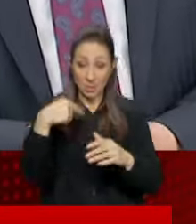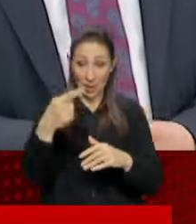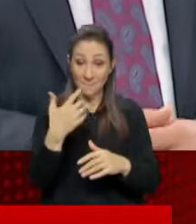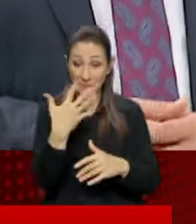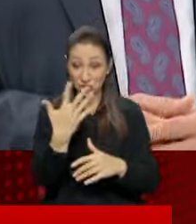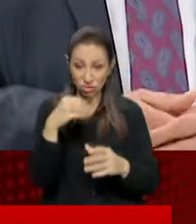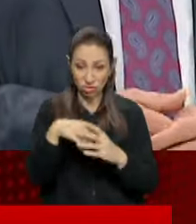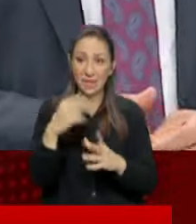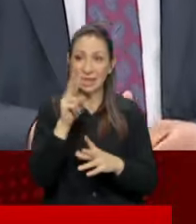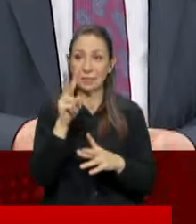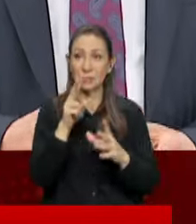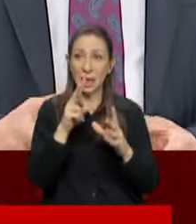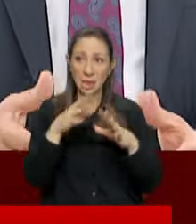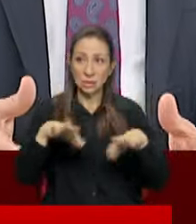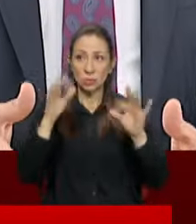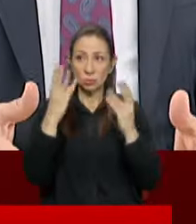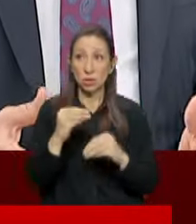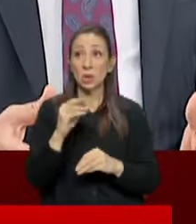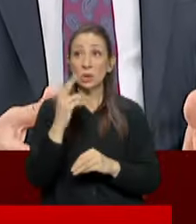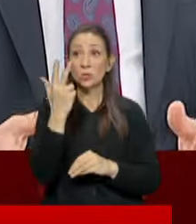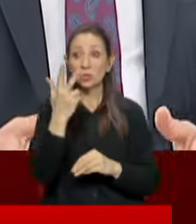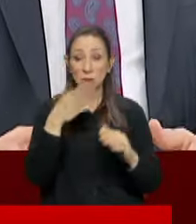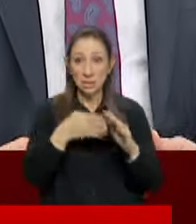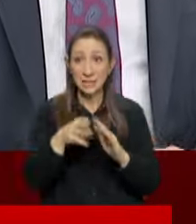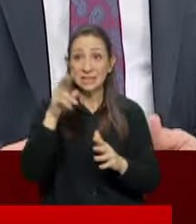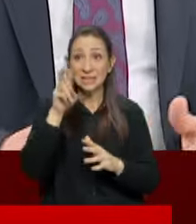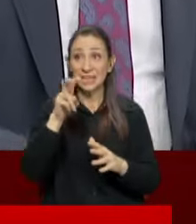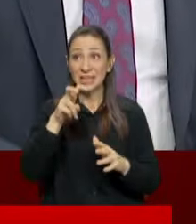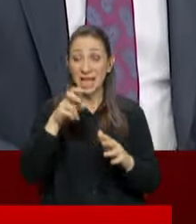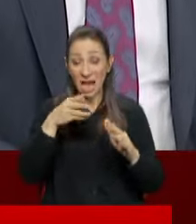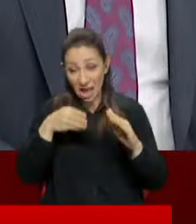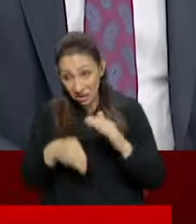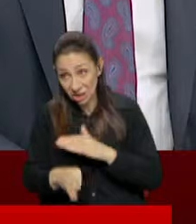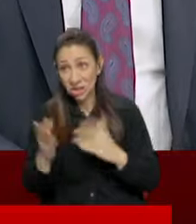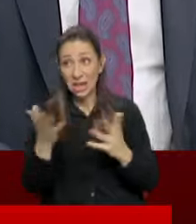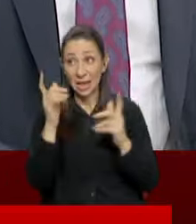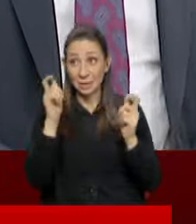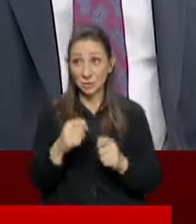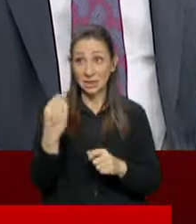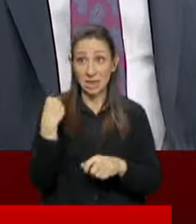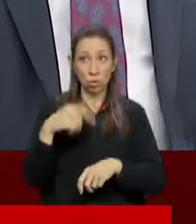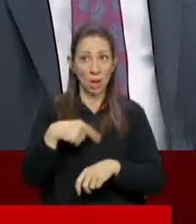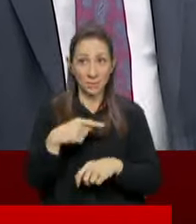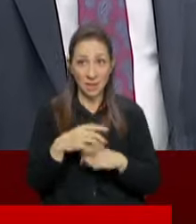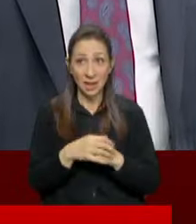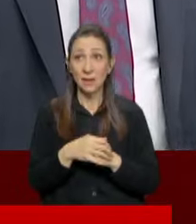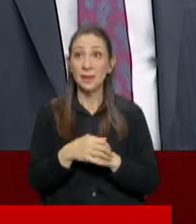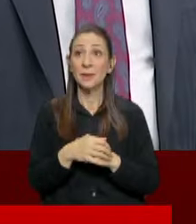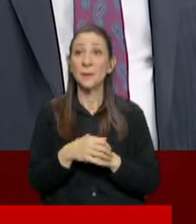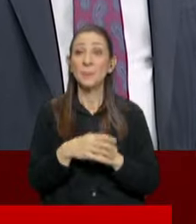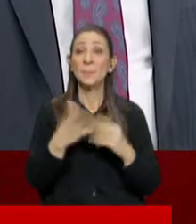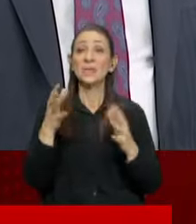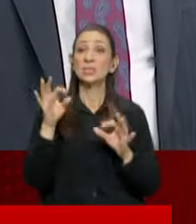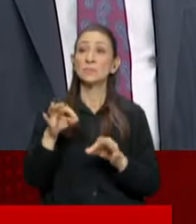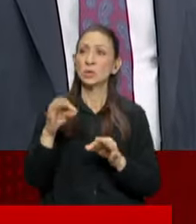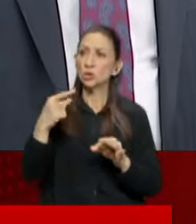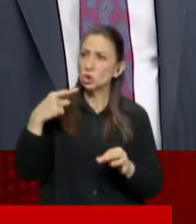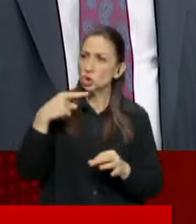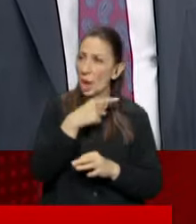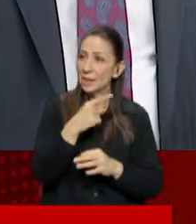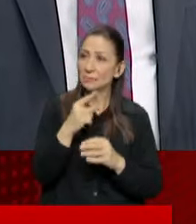dönemde. 3 alt geçit yaptık. 8 alt geçit daha yapacağız yeni dönemde. Peki yani, şimdi mesela